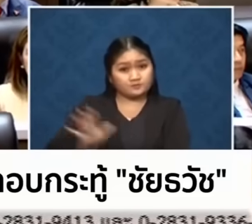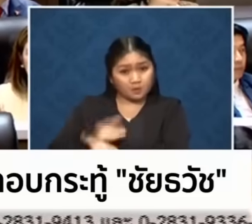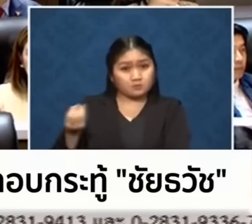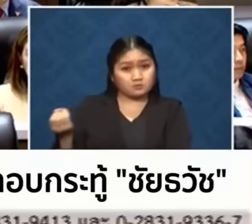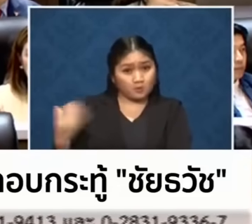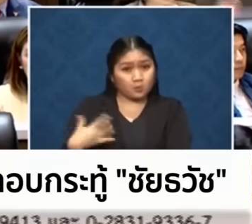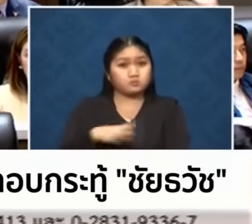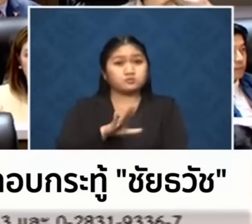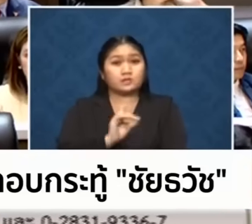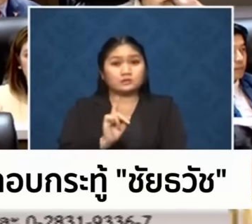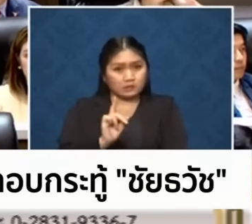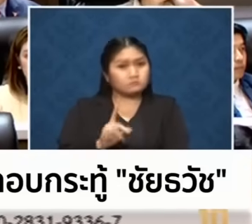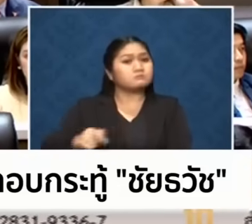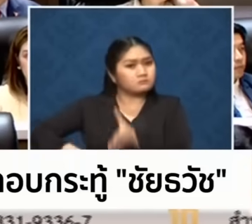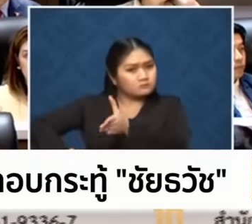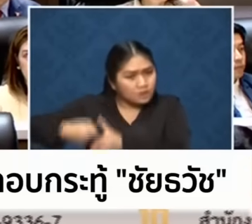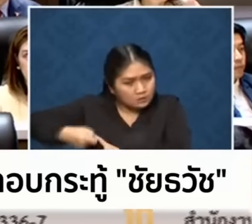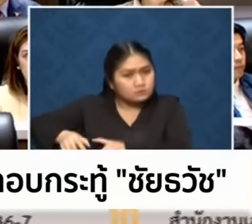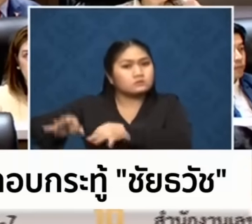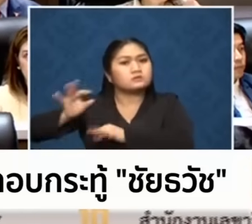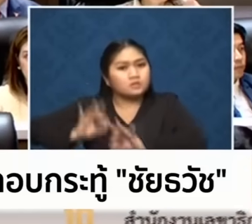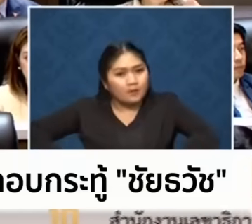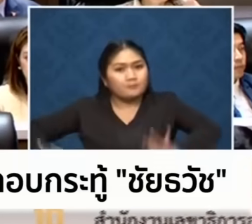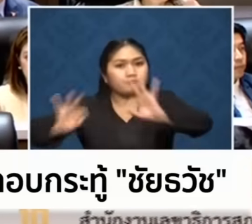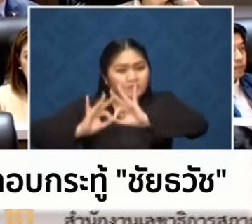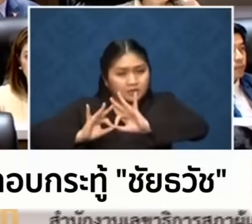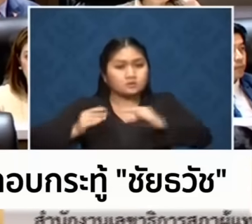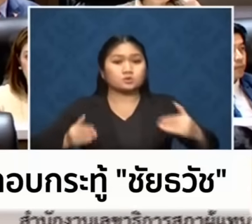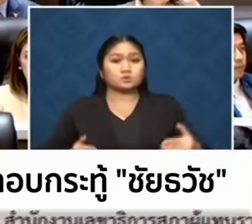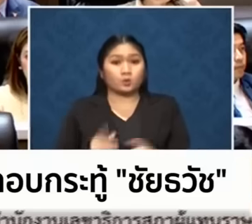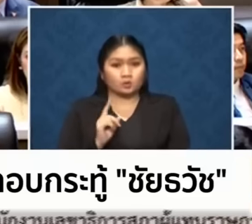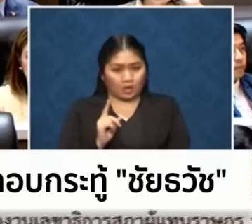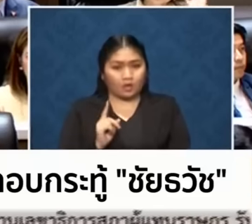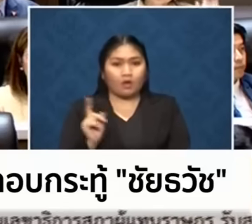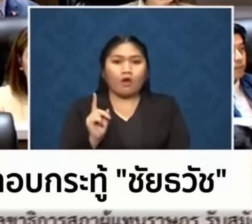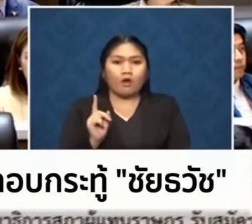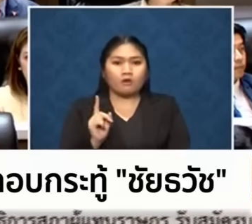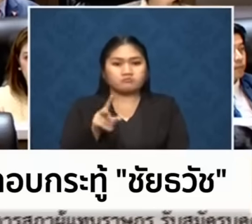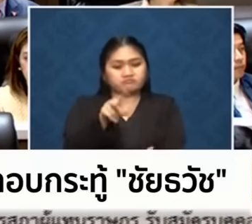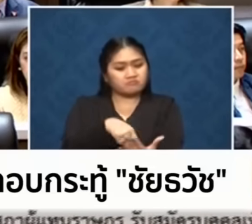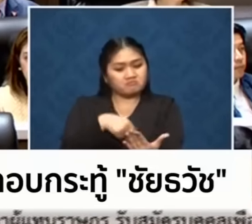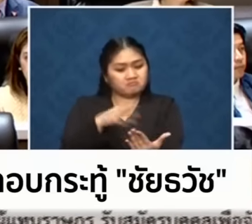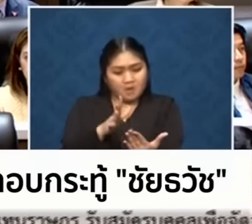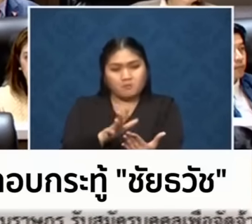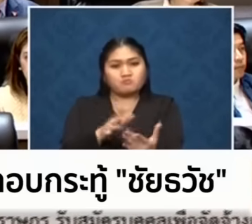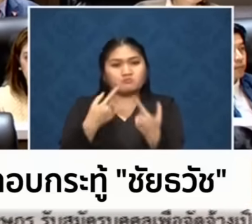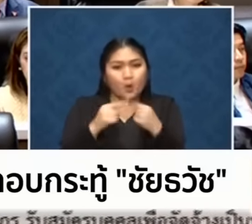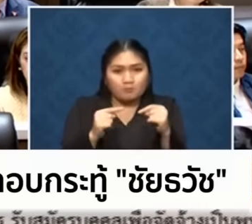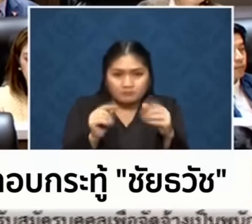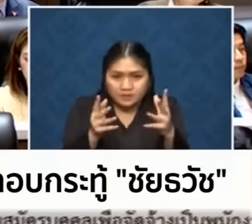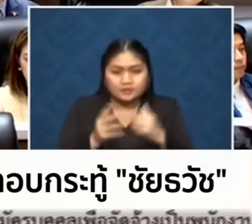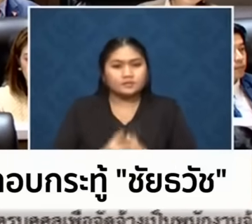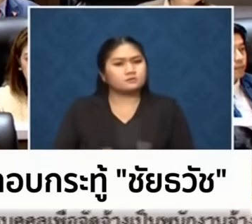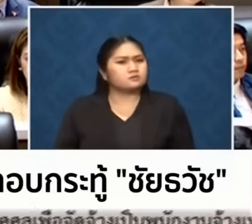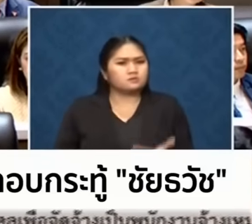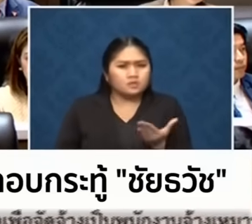ต้องใช้คำว่าอะไรนะเป็นการตอบกระทู้ถามของทางสมาชิกฝั่งนิติบัญญัติครั้งแรกของนายกก็มีประเด็นเอ